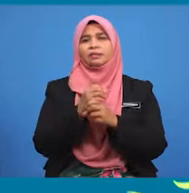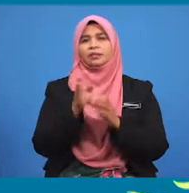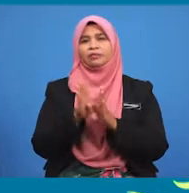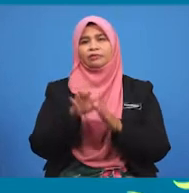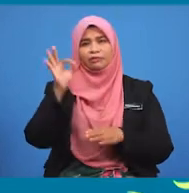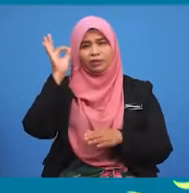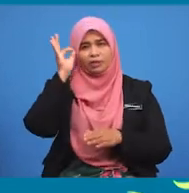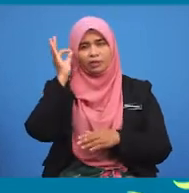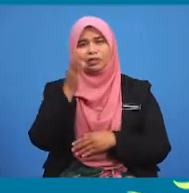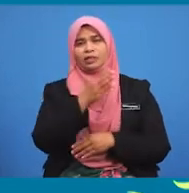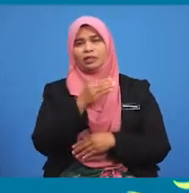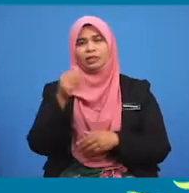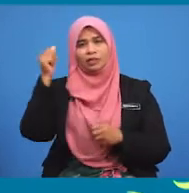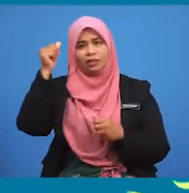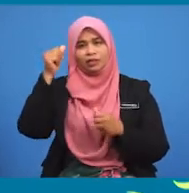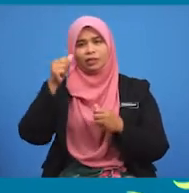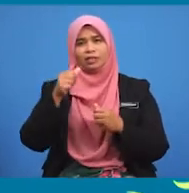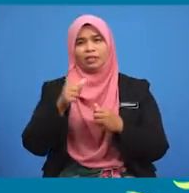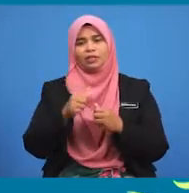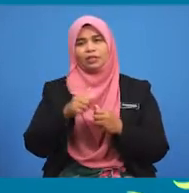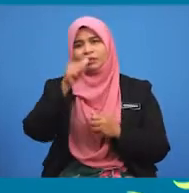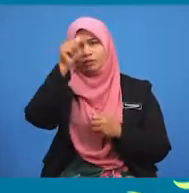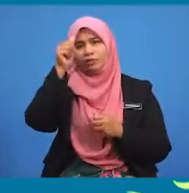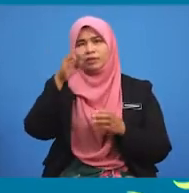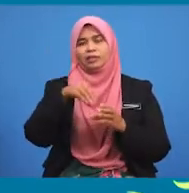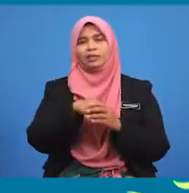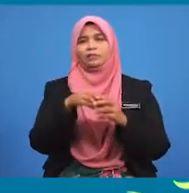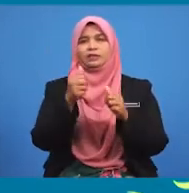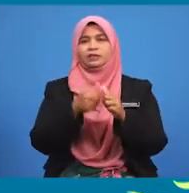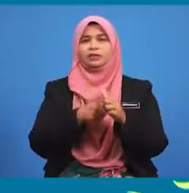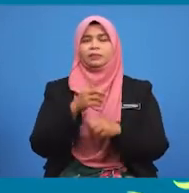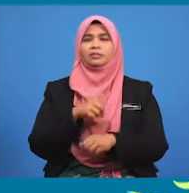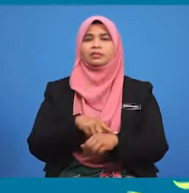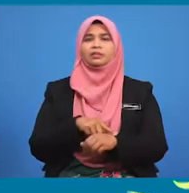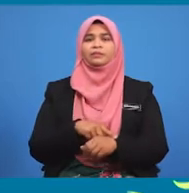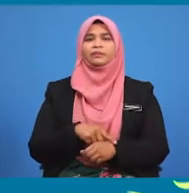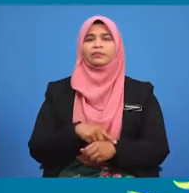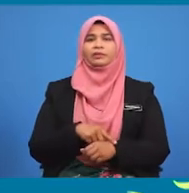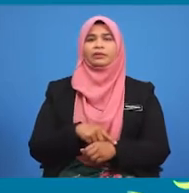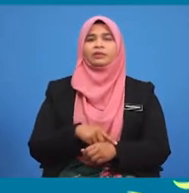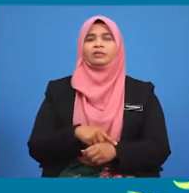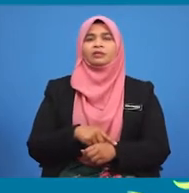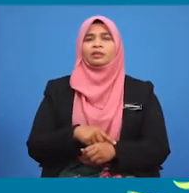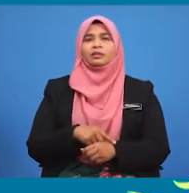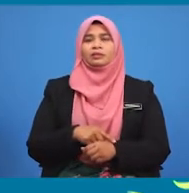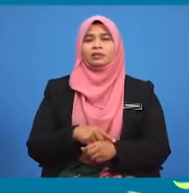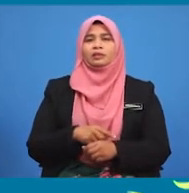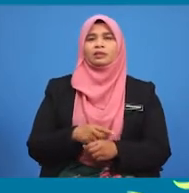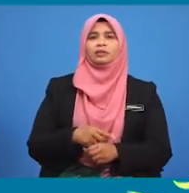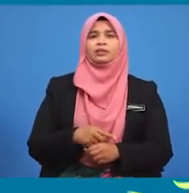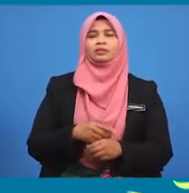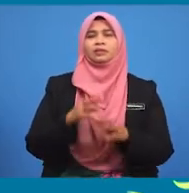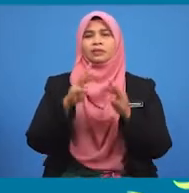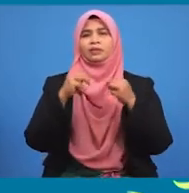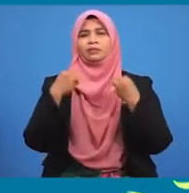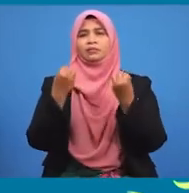siang dan malam dalam apa jua keadaan dan setiap masa. Seterusnya, yang kedua ialah daripada sudut